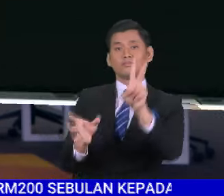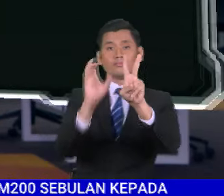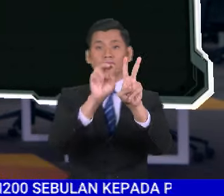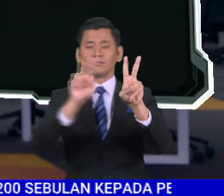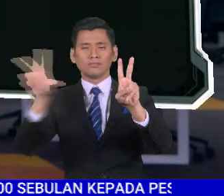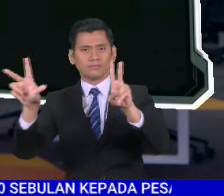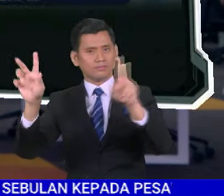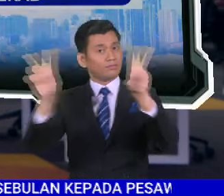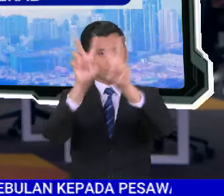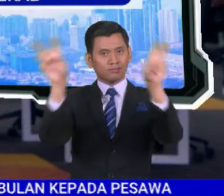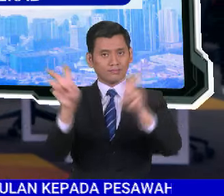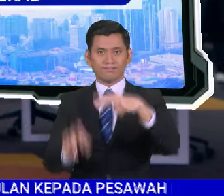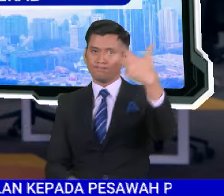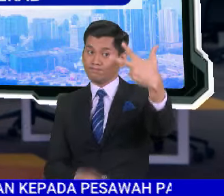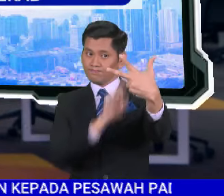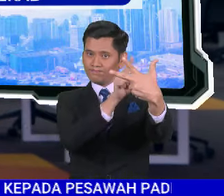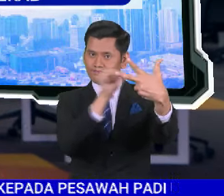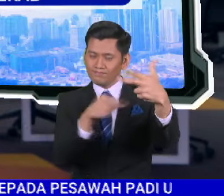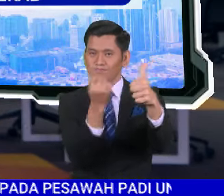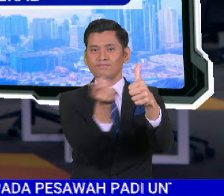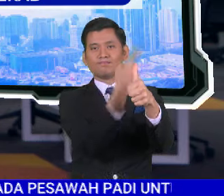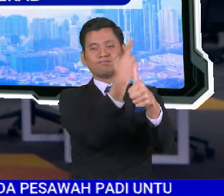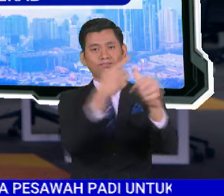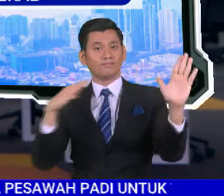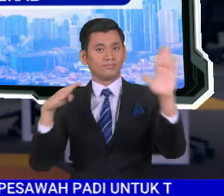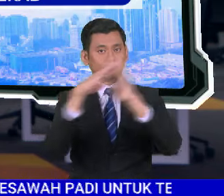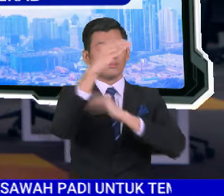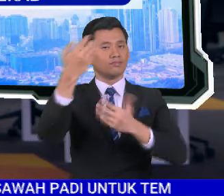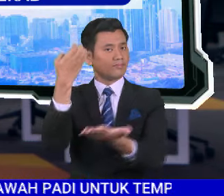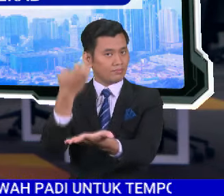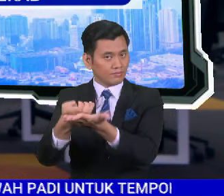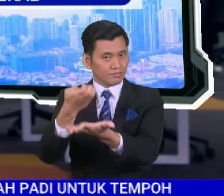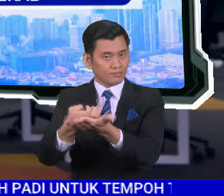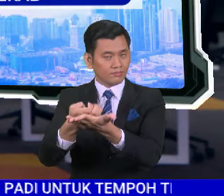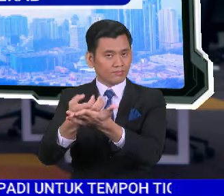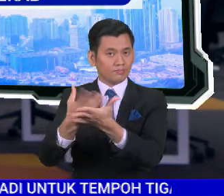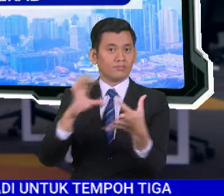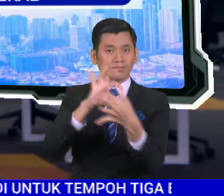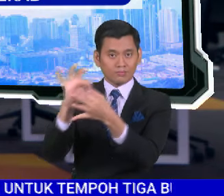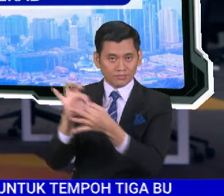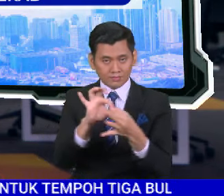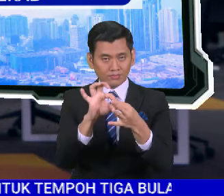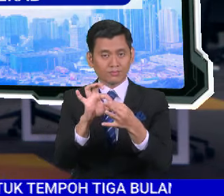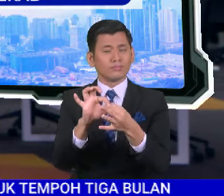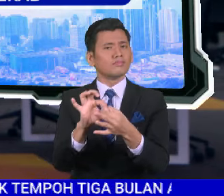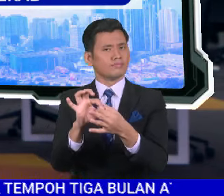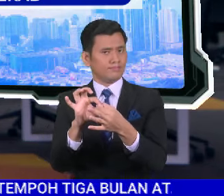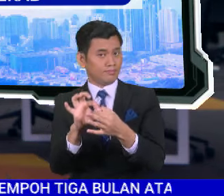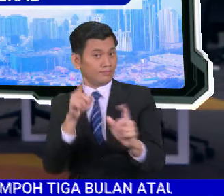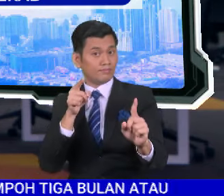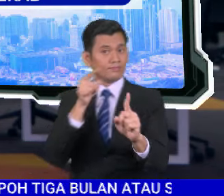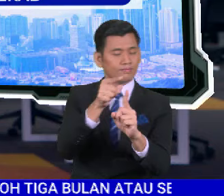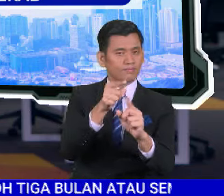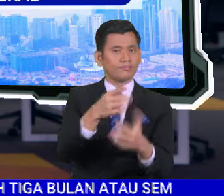bahteraskan 3 tekad yang pertama pemacuan ekonomi yang terangkum dan eh tumpuannya